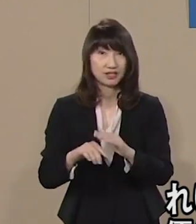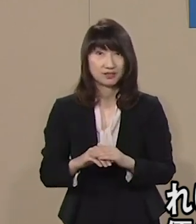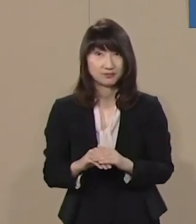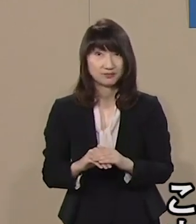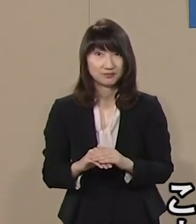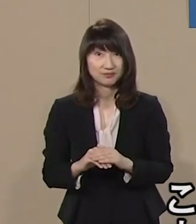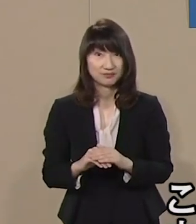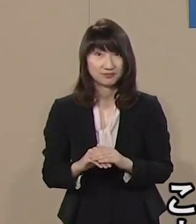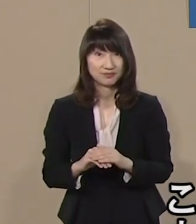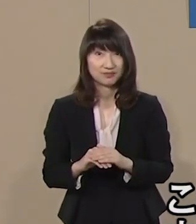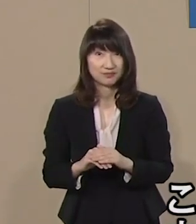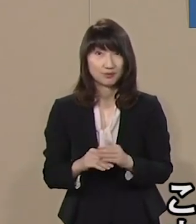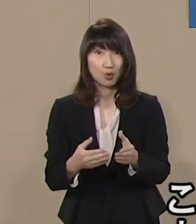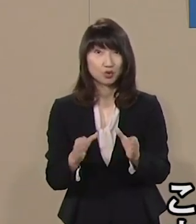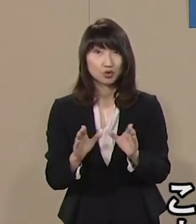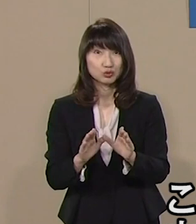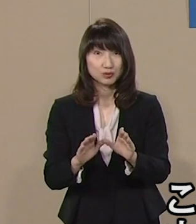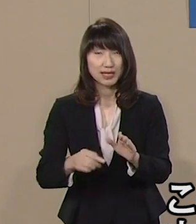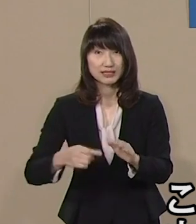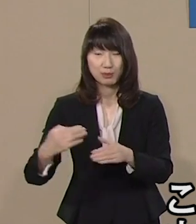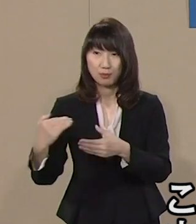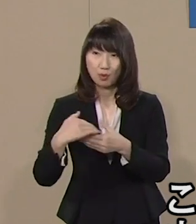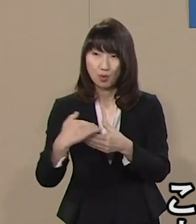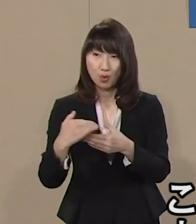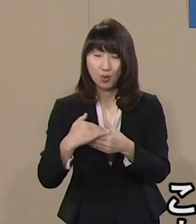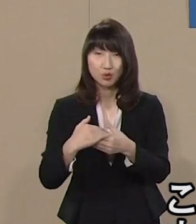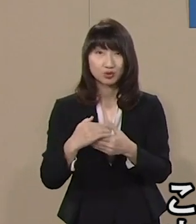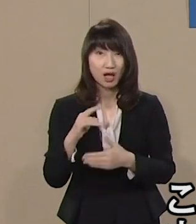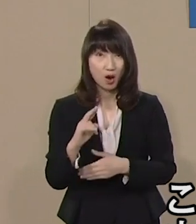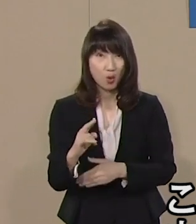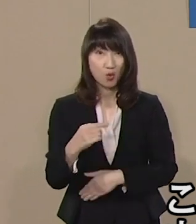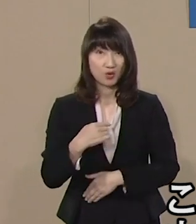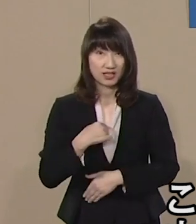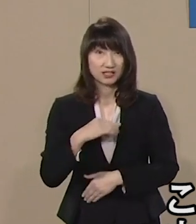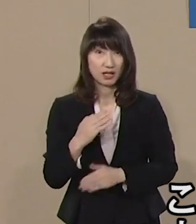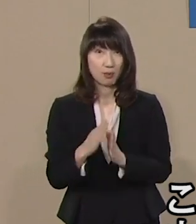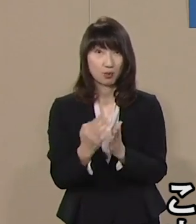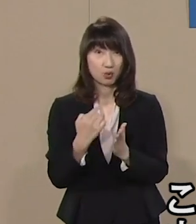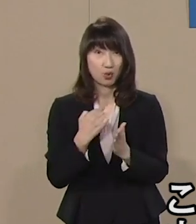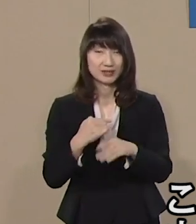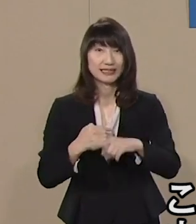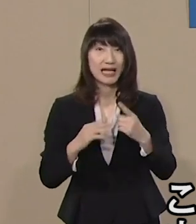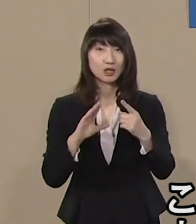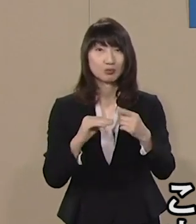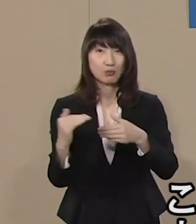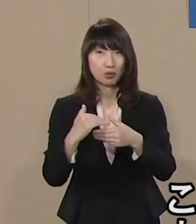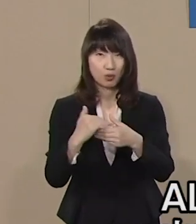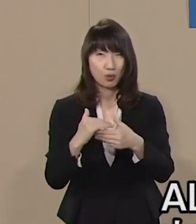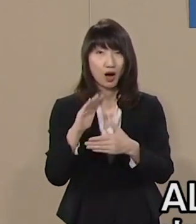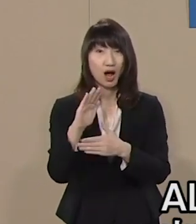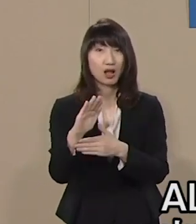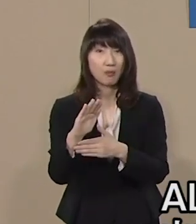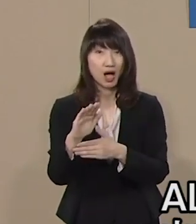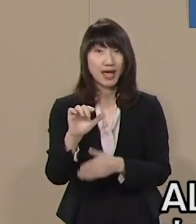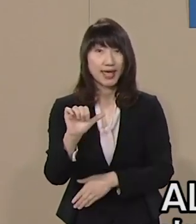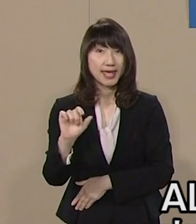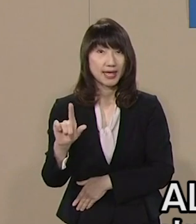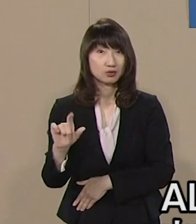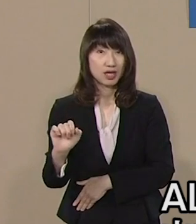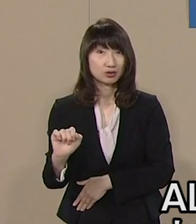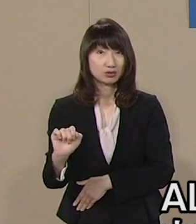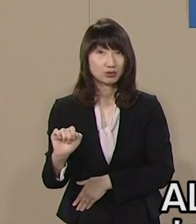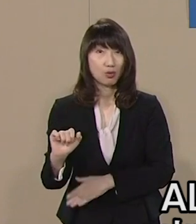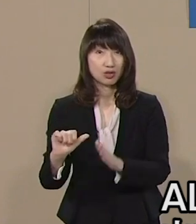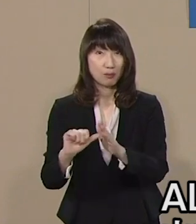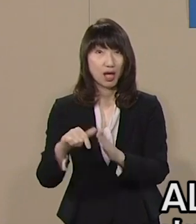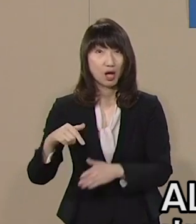ますこのグループで一番票を稼ぐはずの山本太郎に100万票集まれば als の船